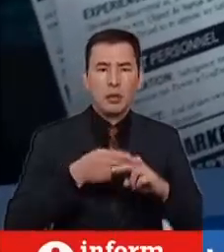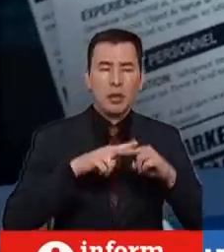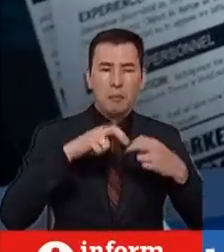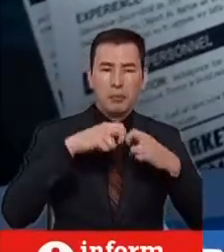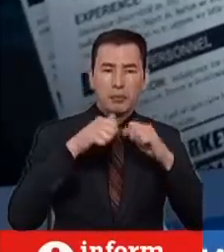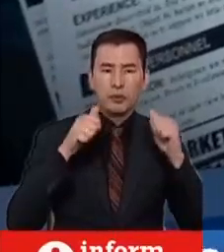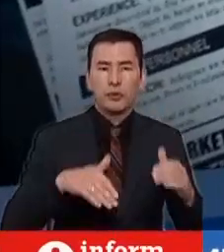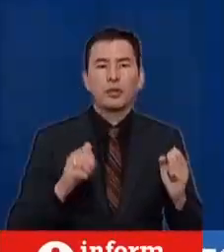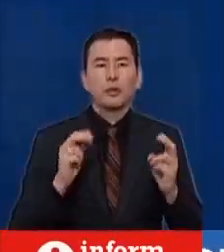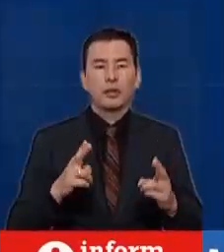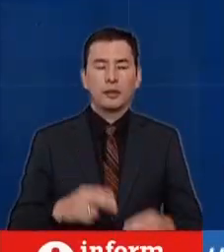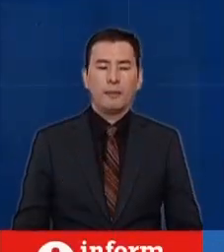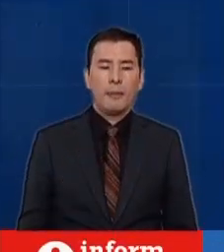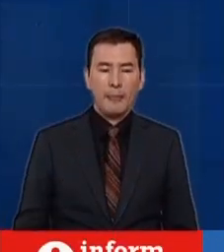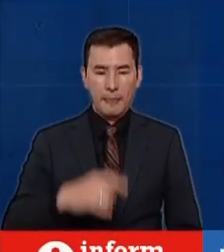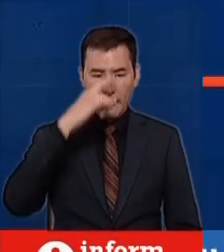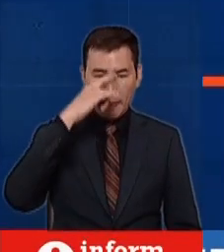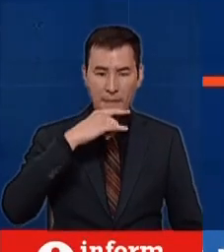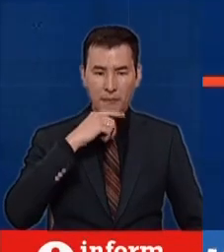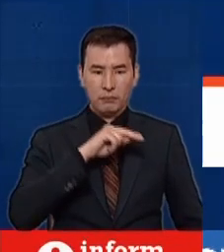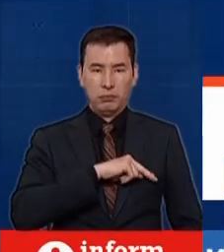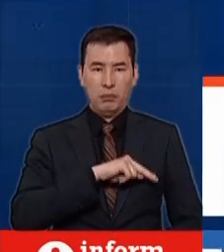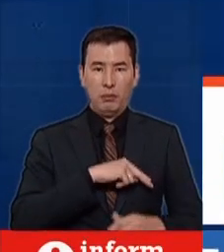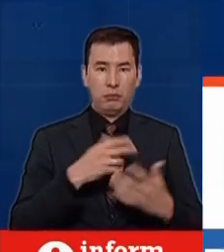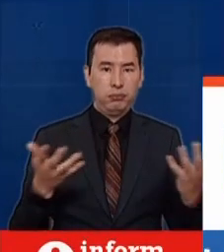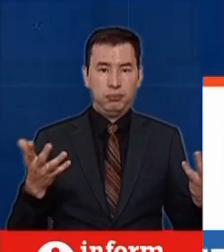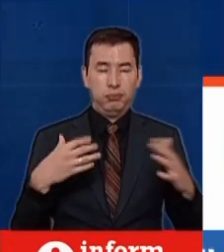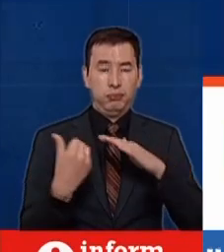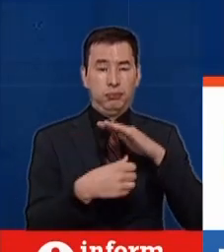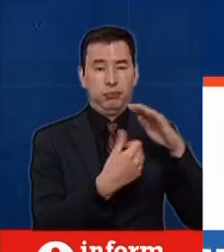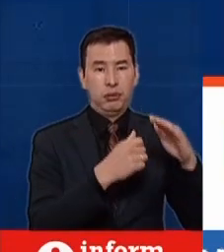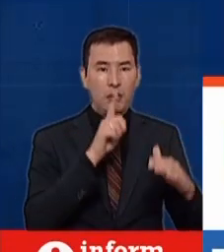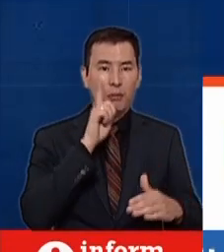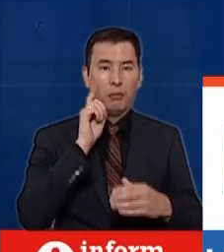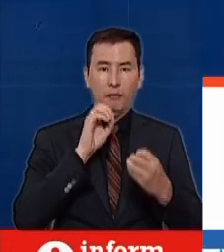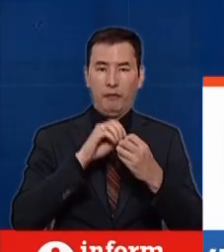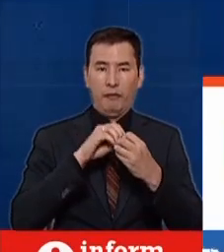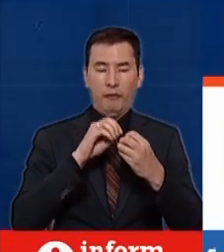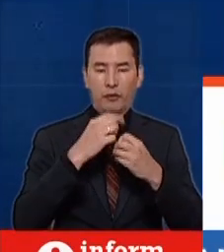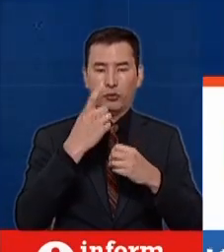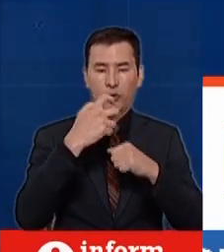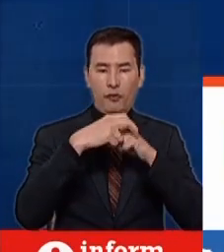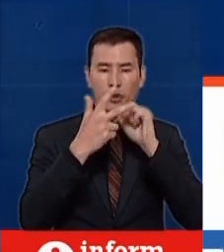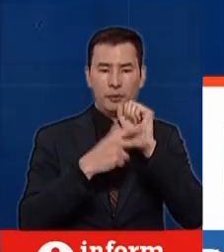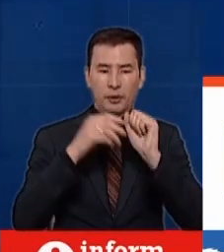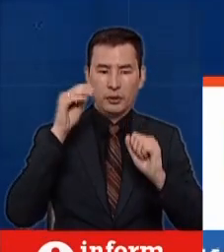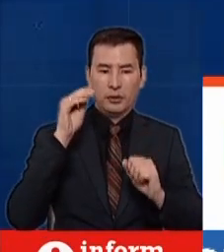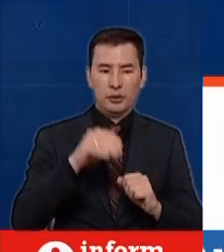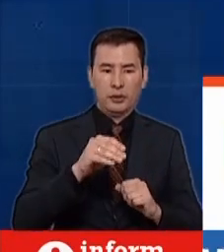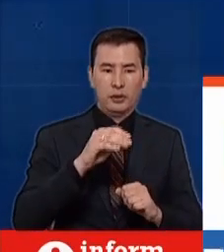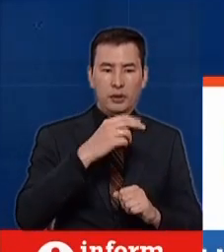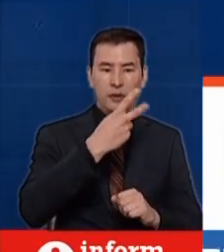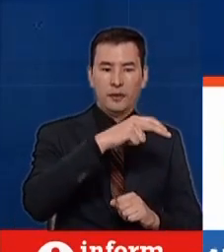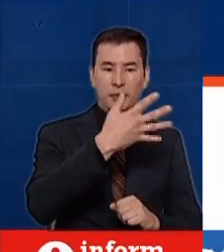Еламан Раймбеков. В Казахстане безработица среди молодежи остается на прежнем уровне. 118 тысяч граждан от 25